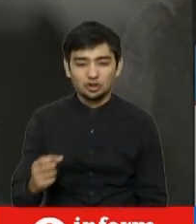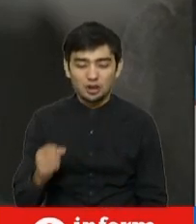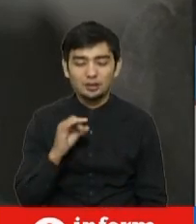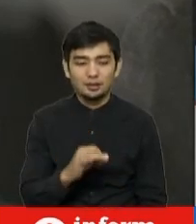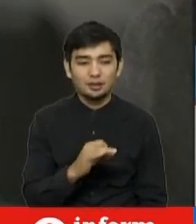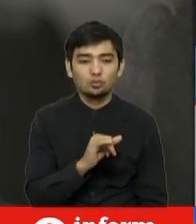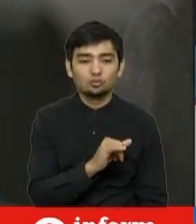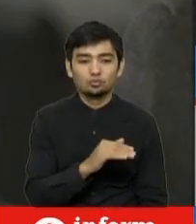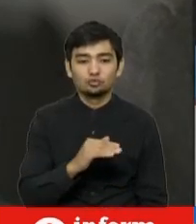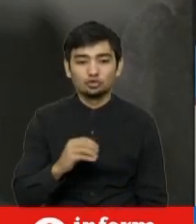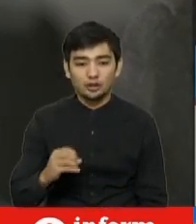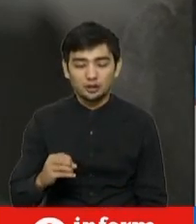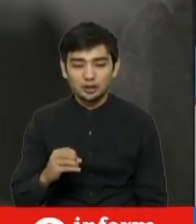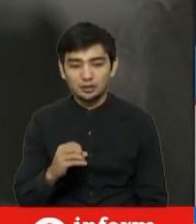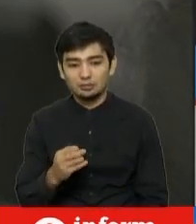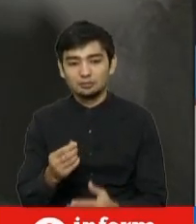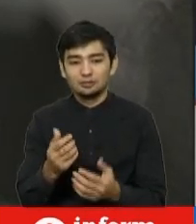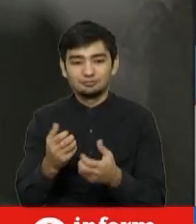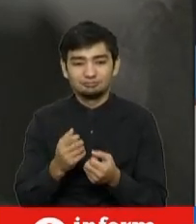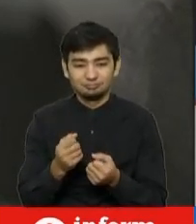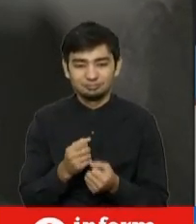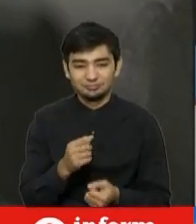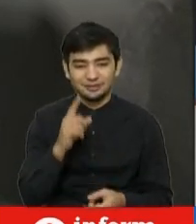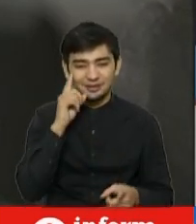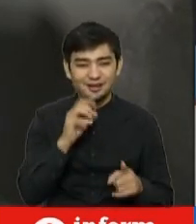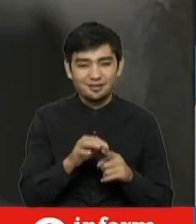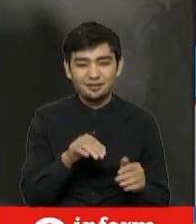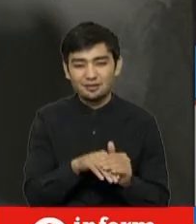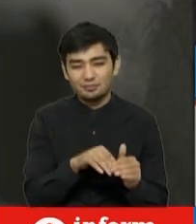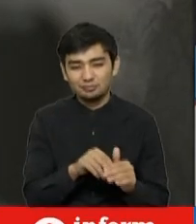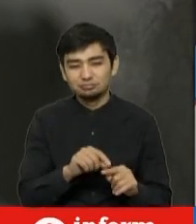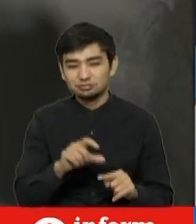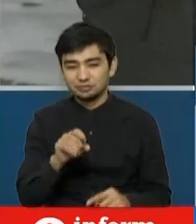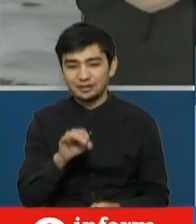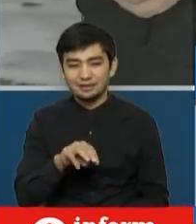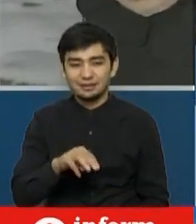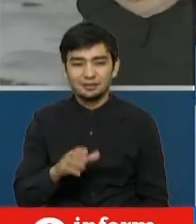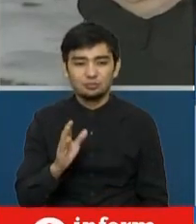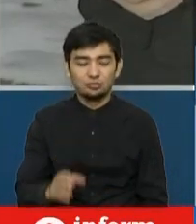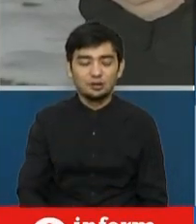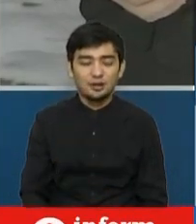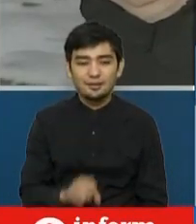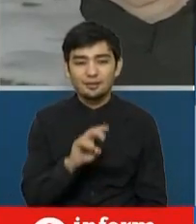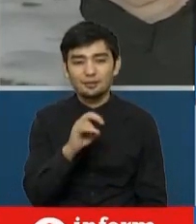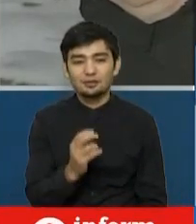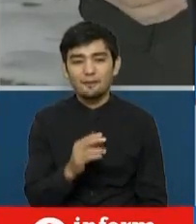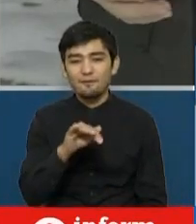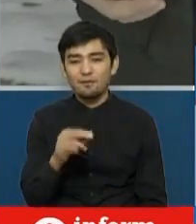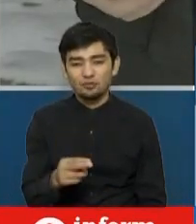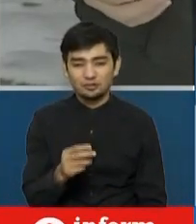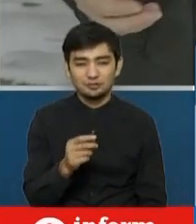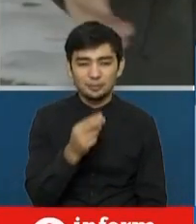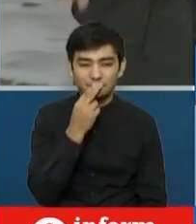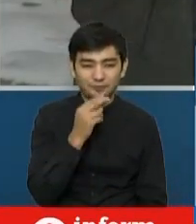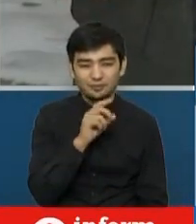уже выплата целевых накоплений будет осуществлена в тенге. На деньги от нацфонда совершеннолетний может